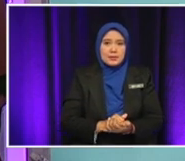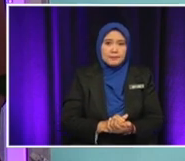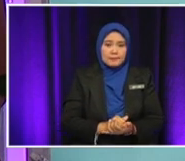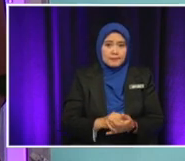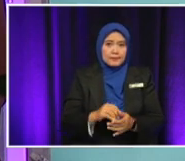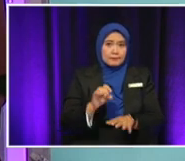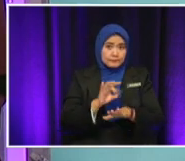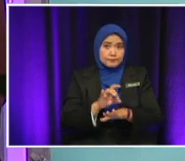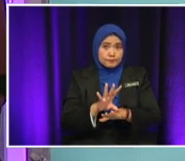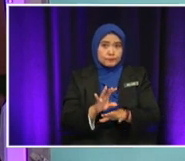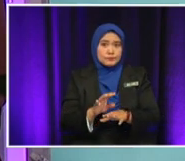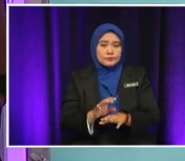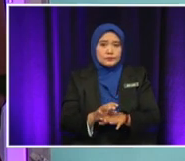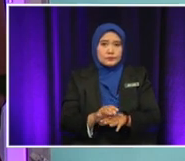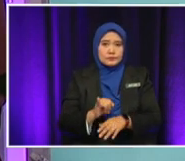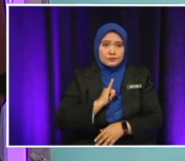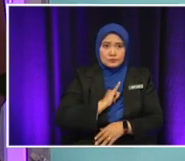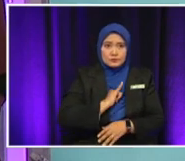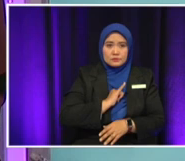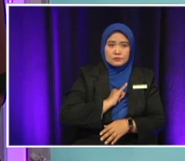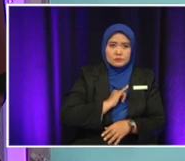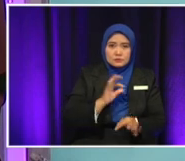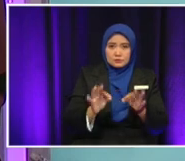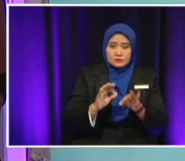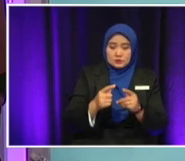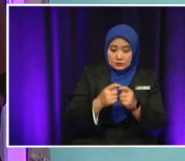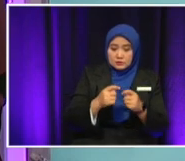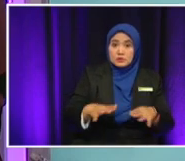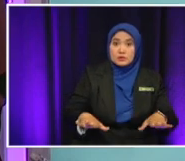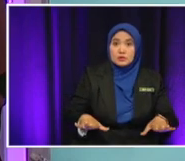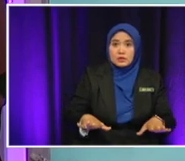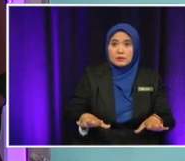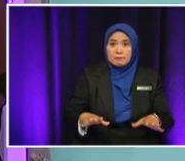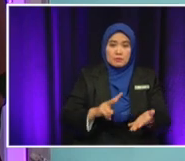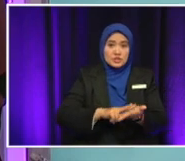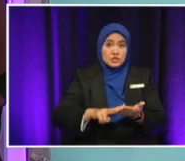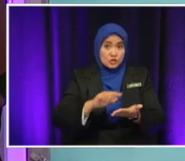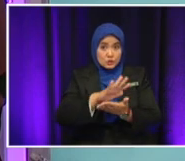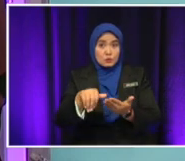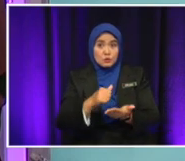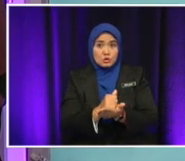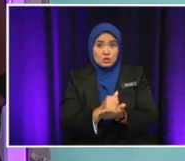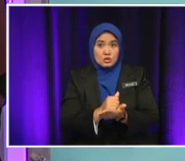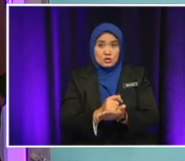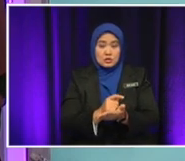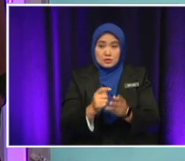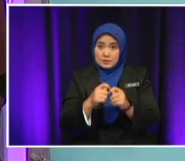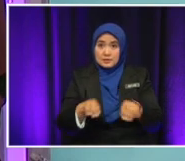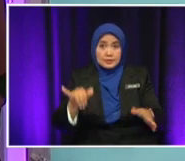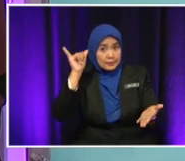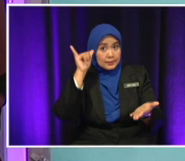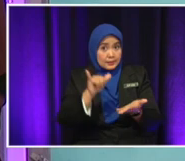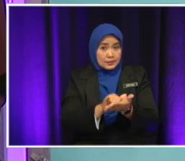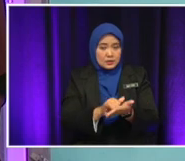bila tidak baca yakin dapat menjawab dengan baik yang betul-betul kita ingat dan